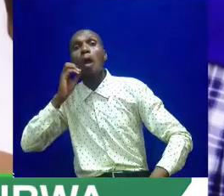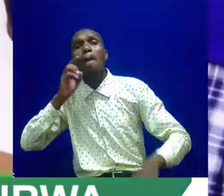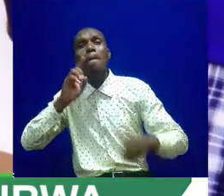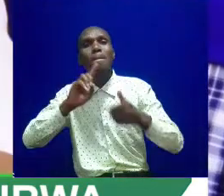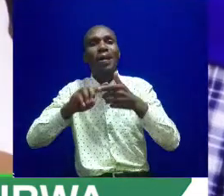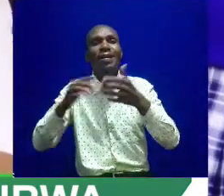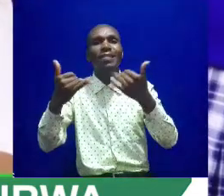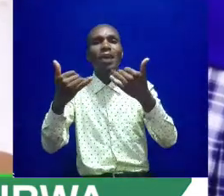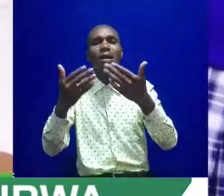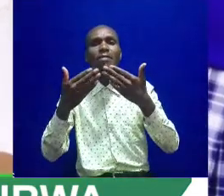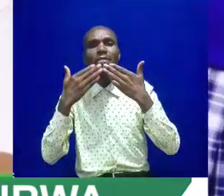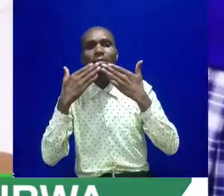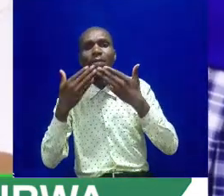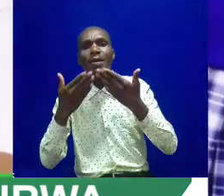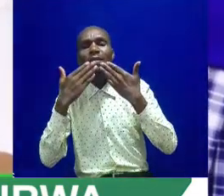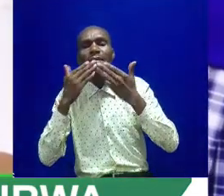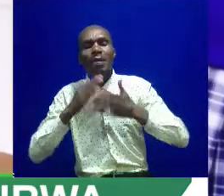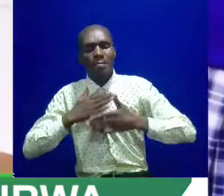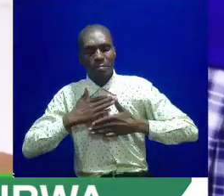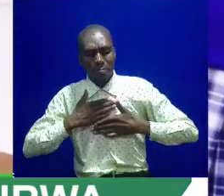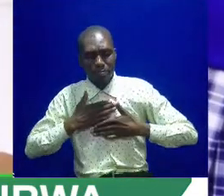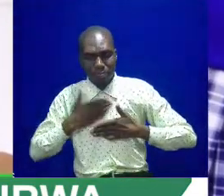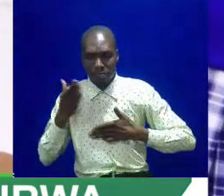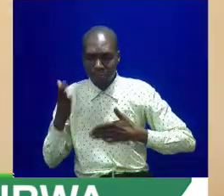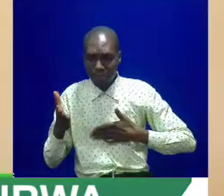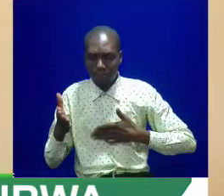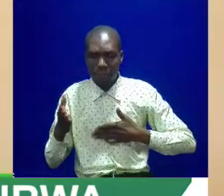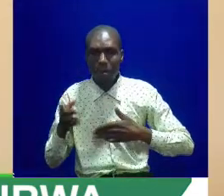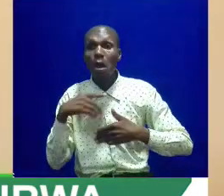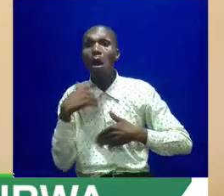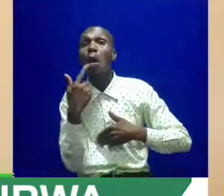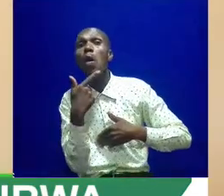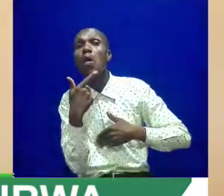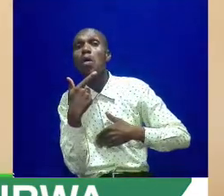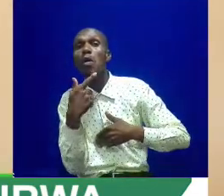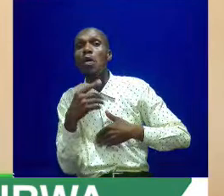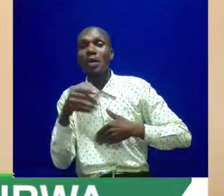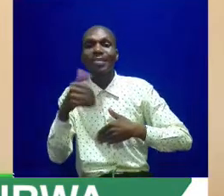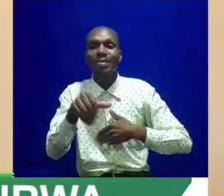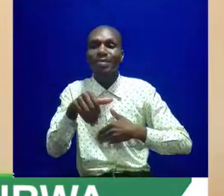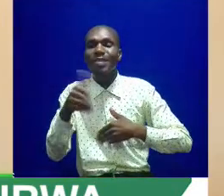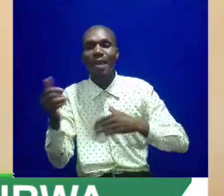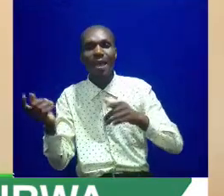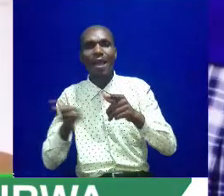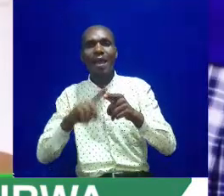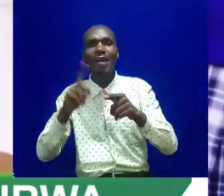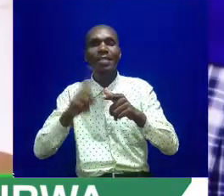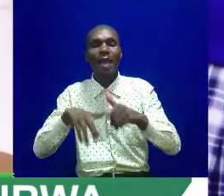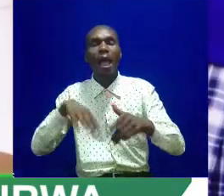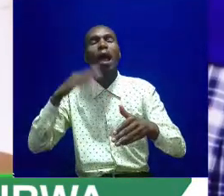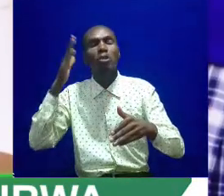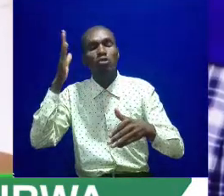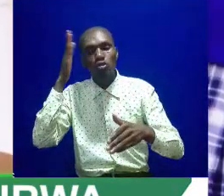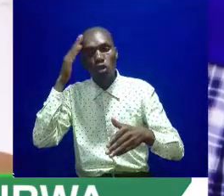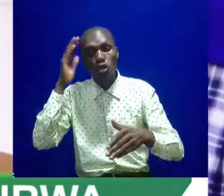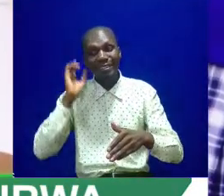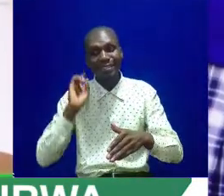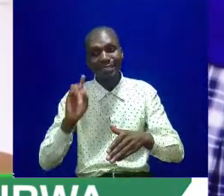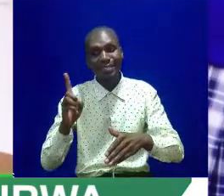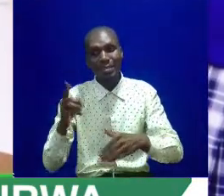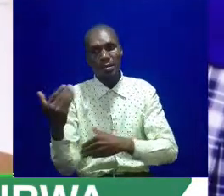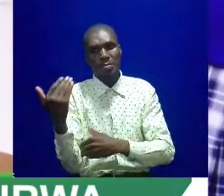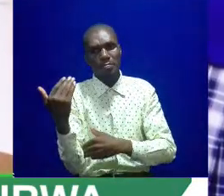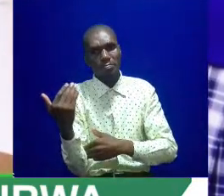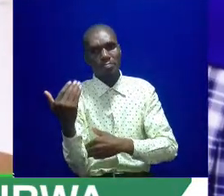tunamshukuru mheshimiwa wakili Stephen Mogaka ambaye kwa njia moja au nyingine amemtambua mtoto huyu